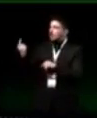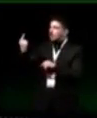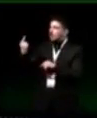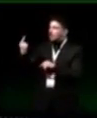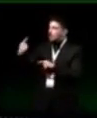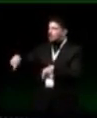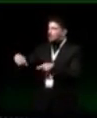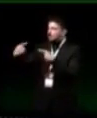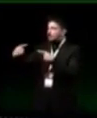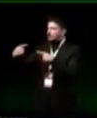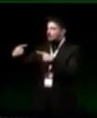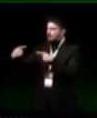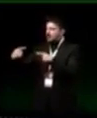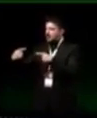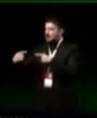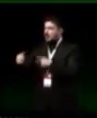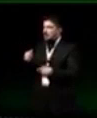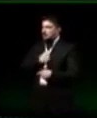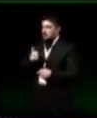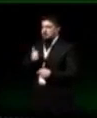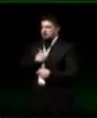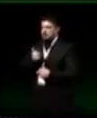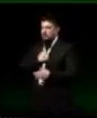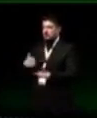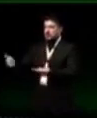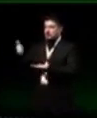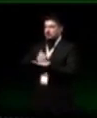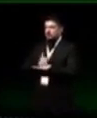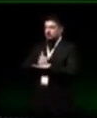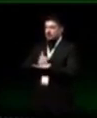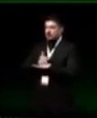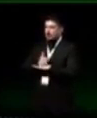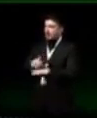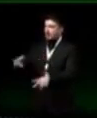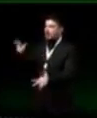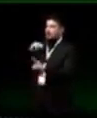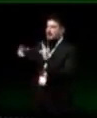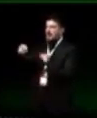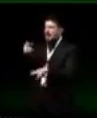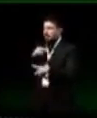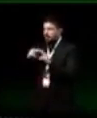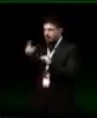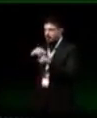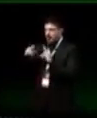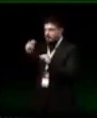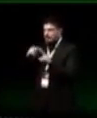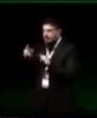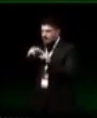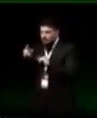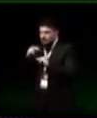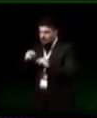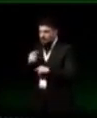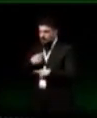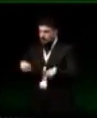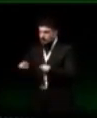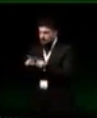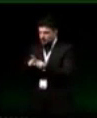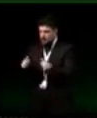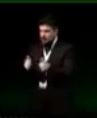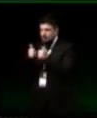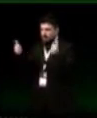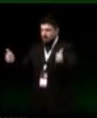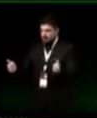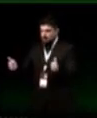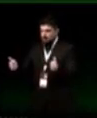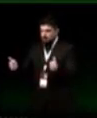è l'autoreferenzialità. Il nemico è il nostro parlarsi addosso. Il nemico è la nostra divisione. Il nemico è l'atteggiamento per